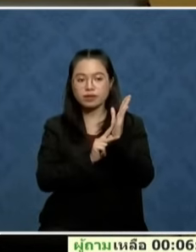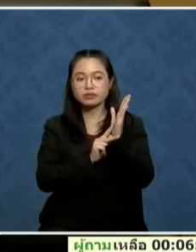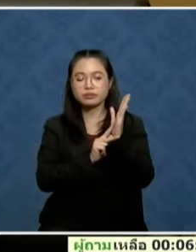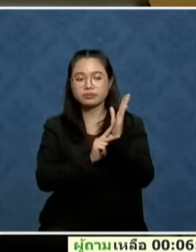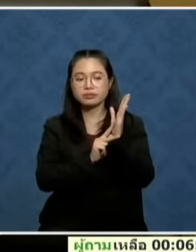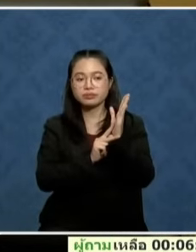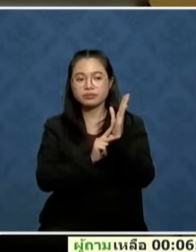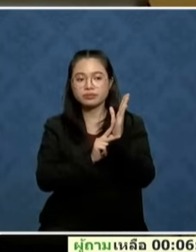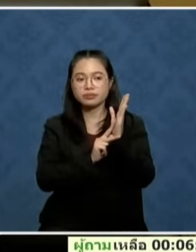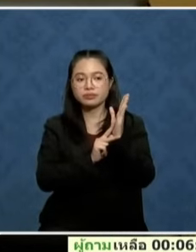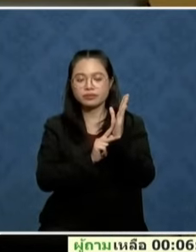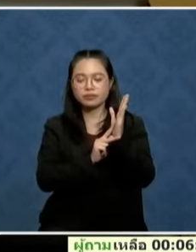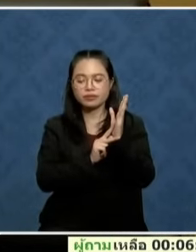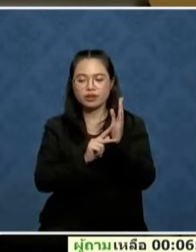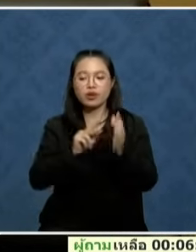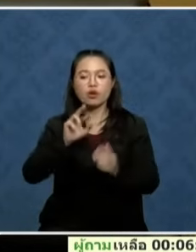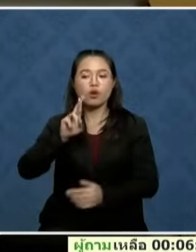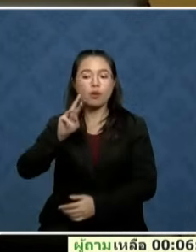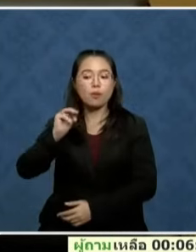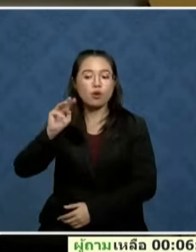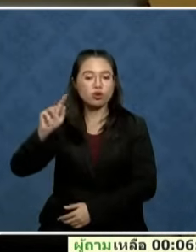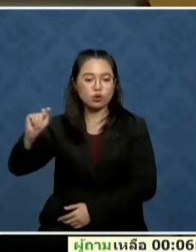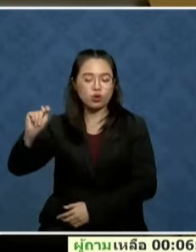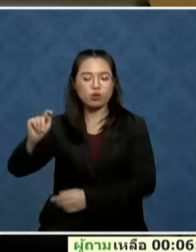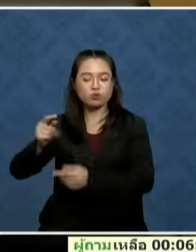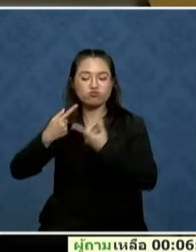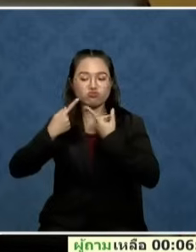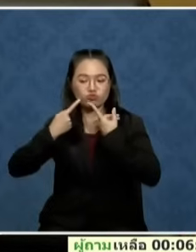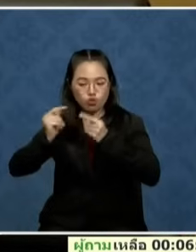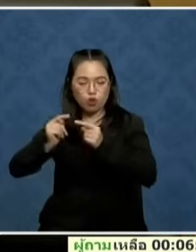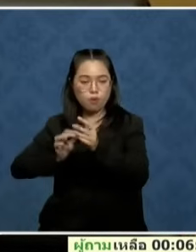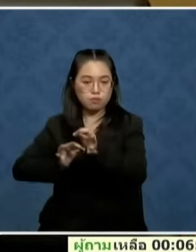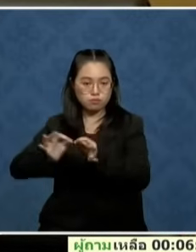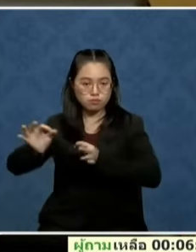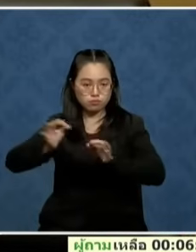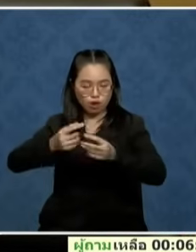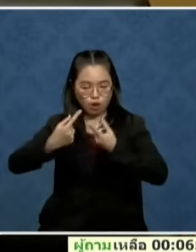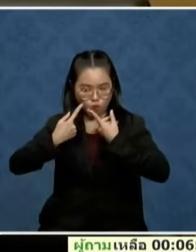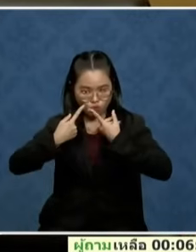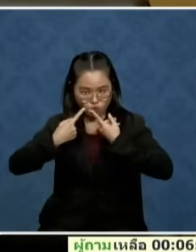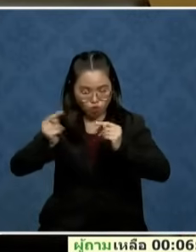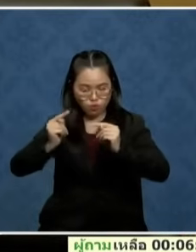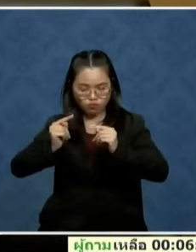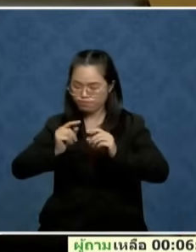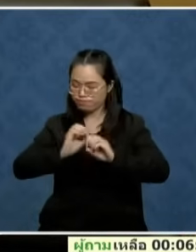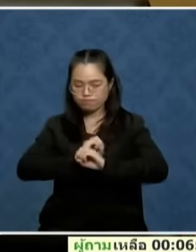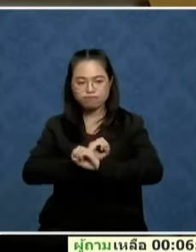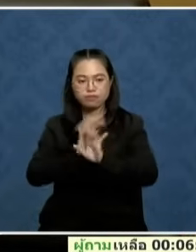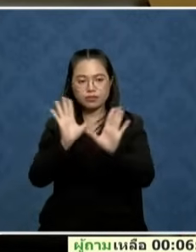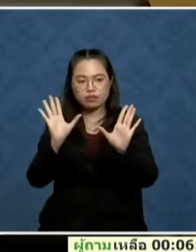คือท่านรัฐมนตรีก็ได้ชี้แจงกระทู้แรกของท่านด้วยความชัดเจน